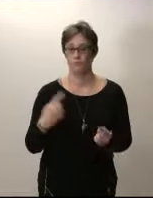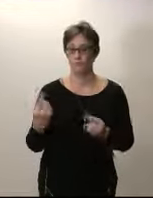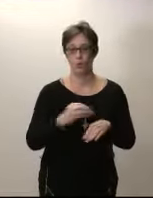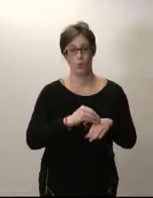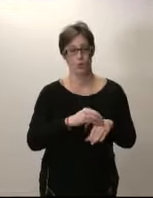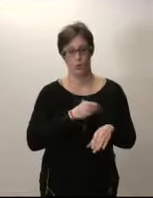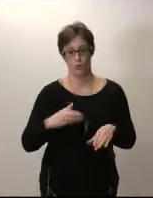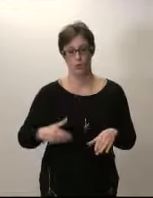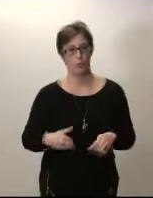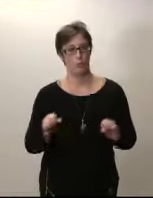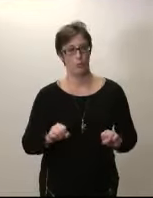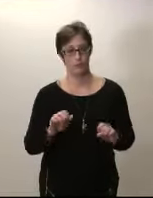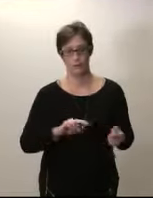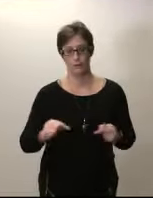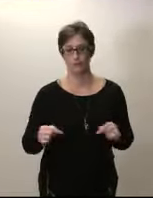délibérer.